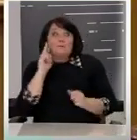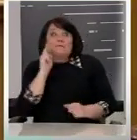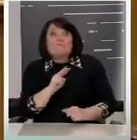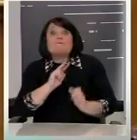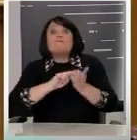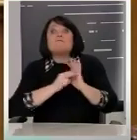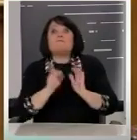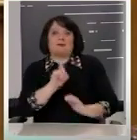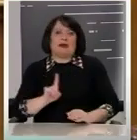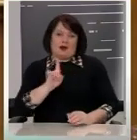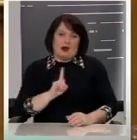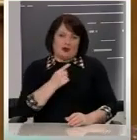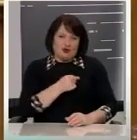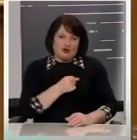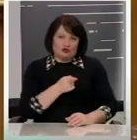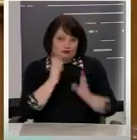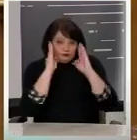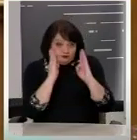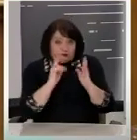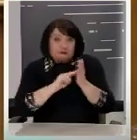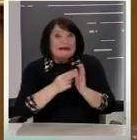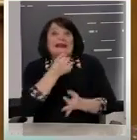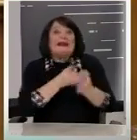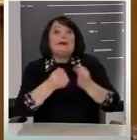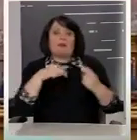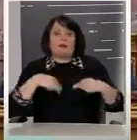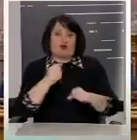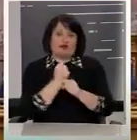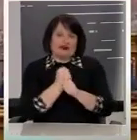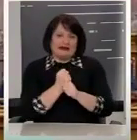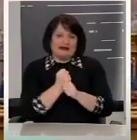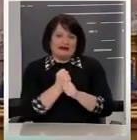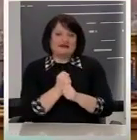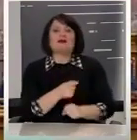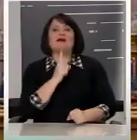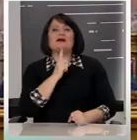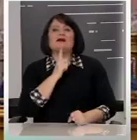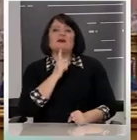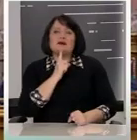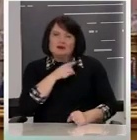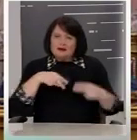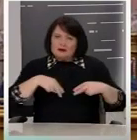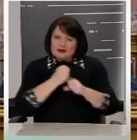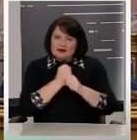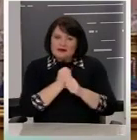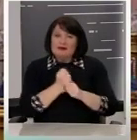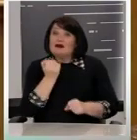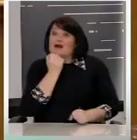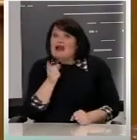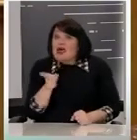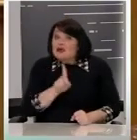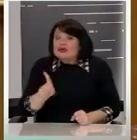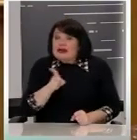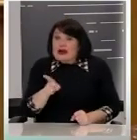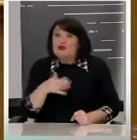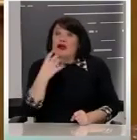την πρόσεξε ο κύριος Μητσοτάκης με ευλάβεια, γιατί όπως είπε η κυρία Αχτσιόγλου, κάνει λάθος. Όχι μόνο